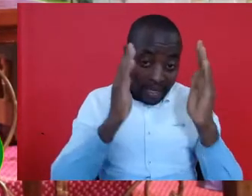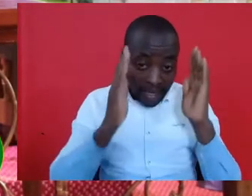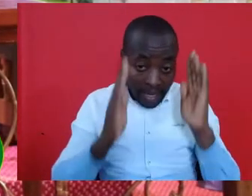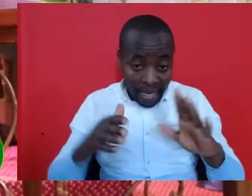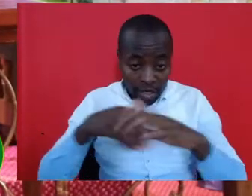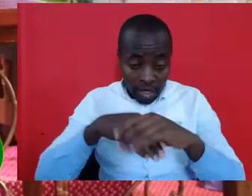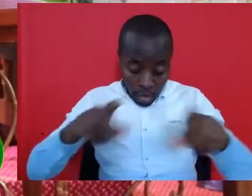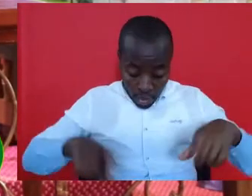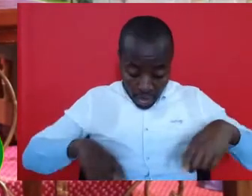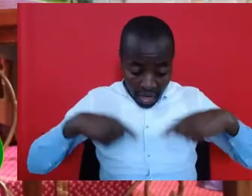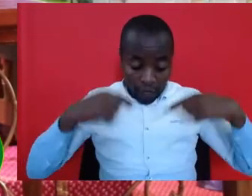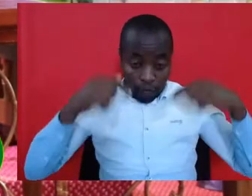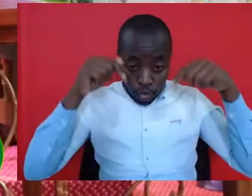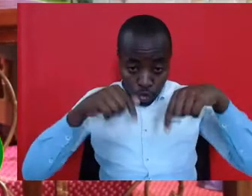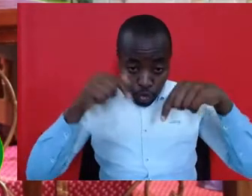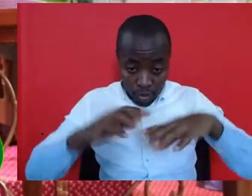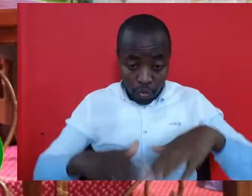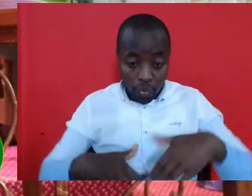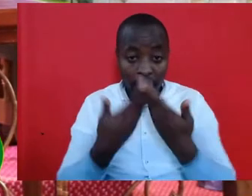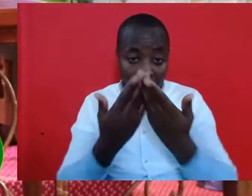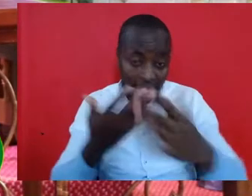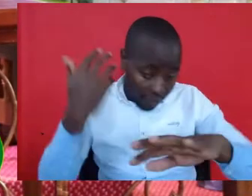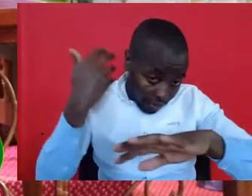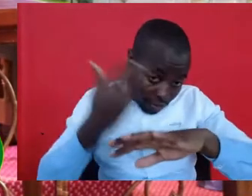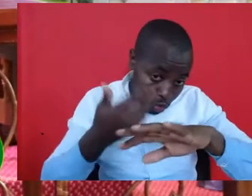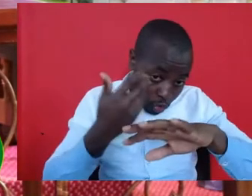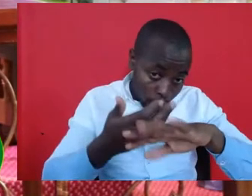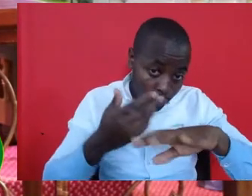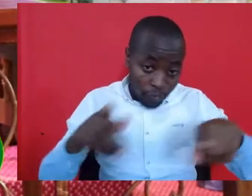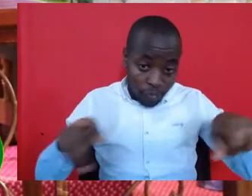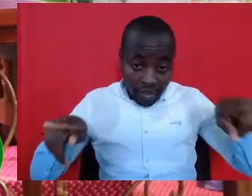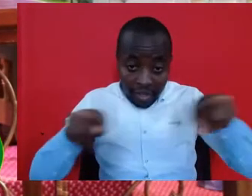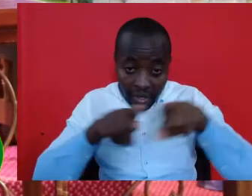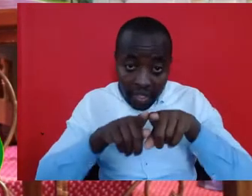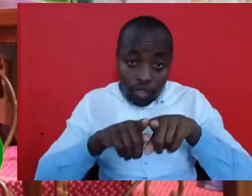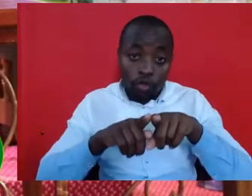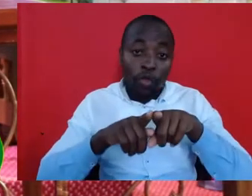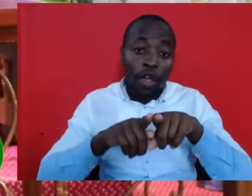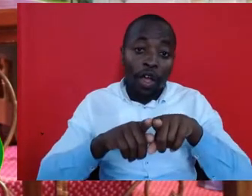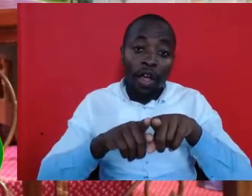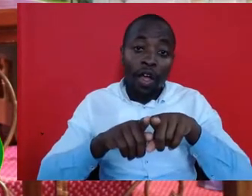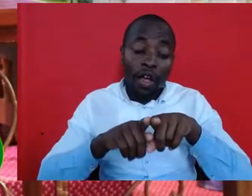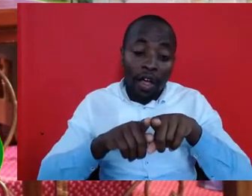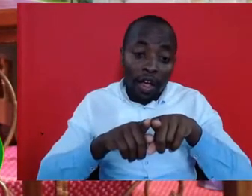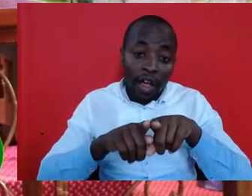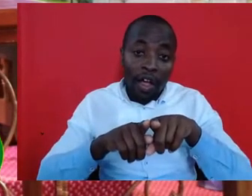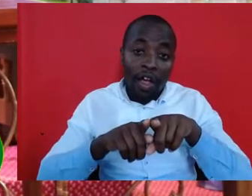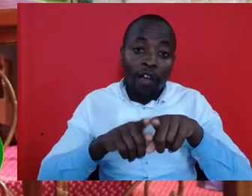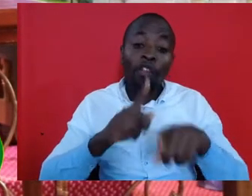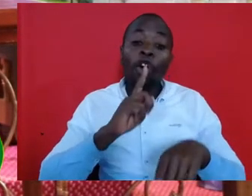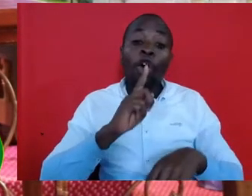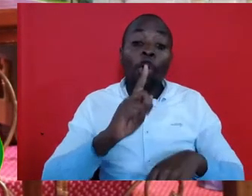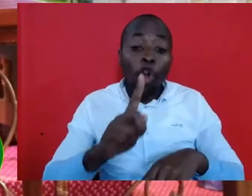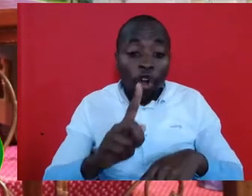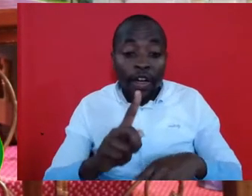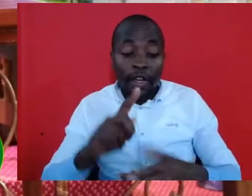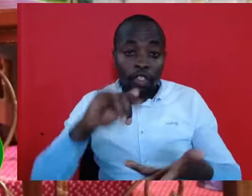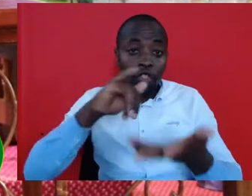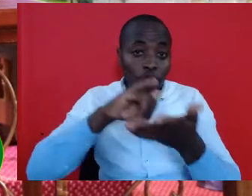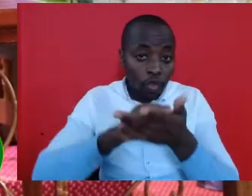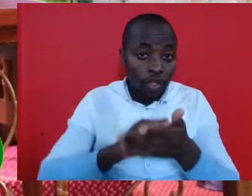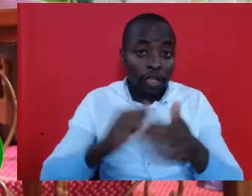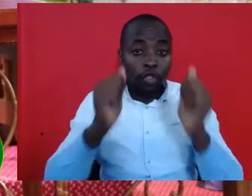tualeta matofali mbele yako kama vile umetuamuru, ili tuweze katika kuweza kushikana pamoja